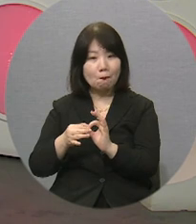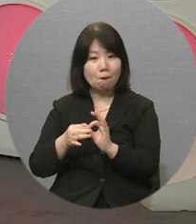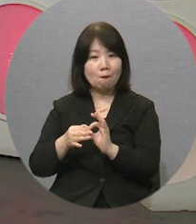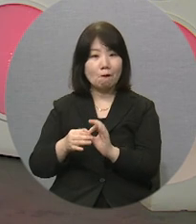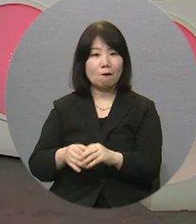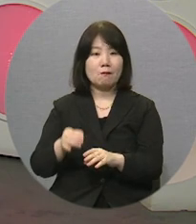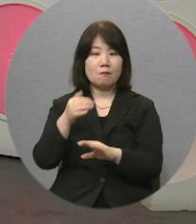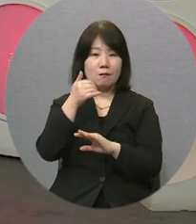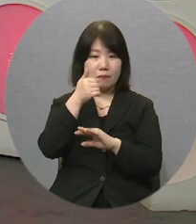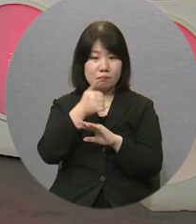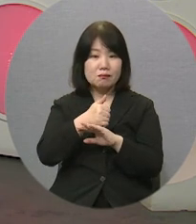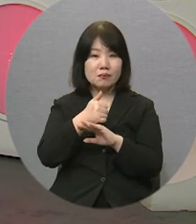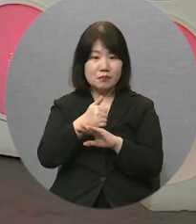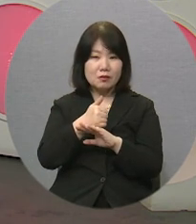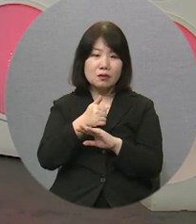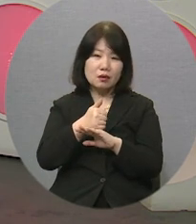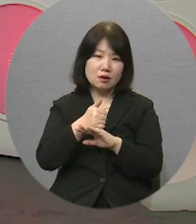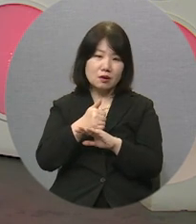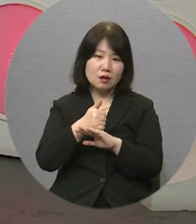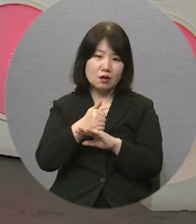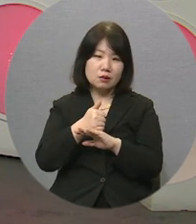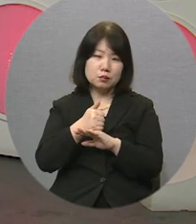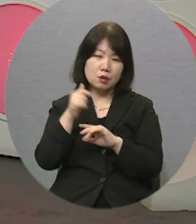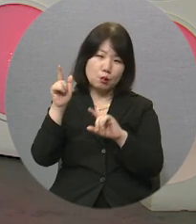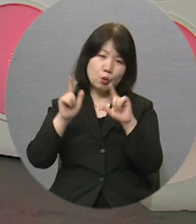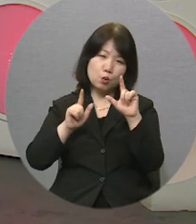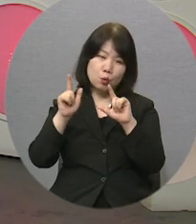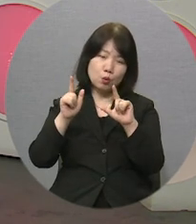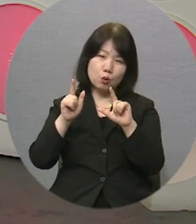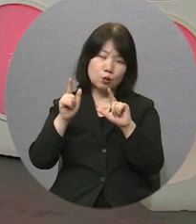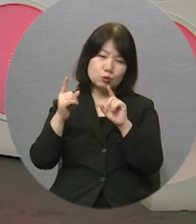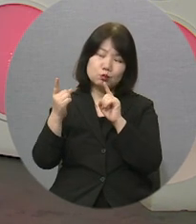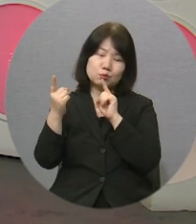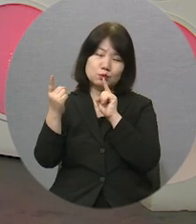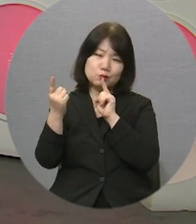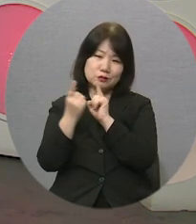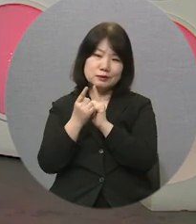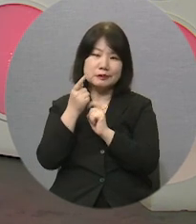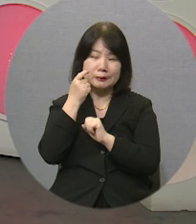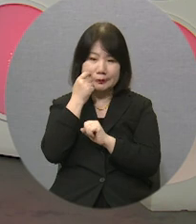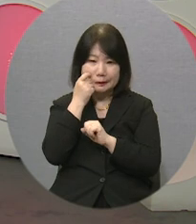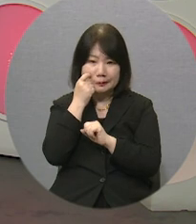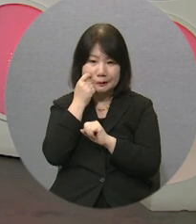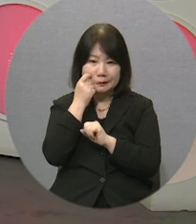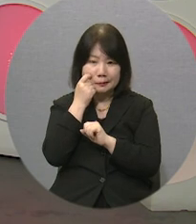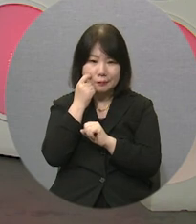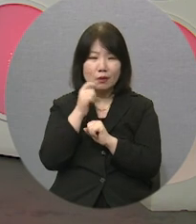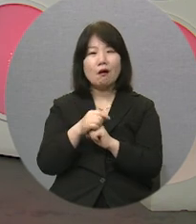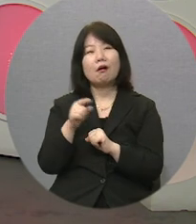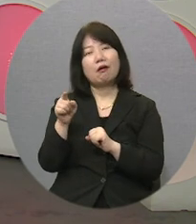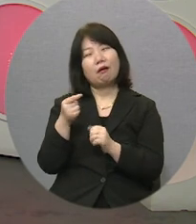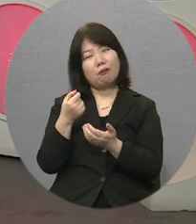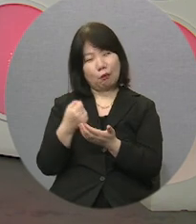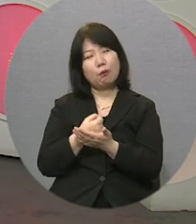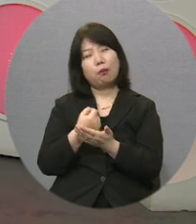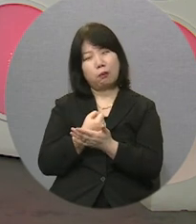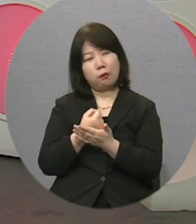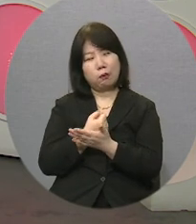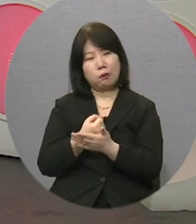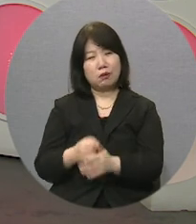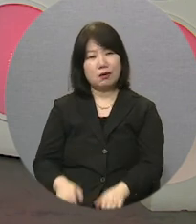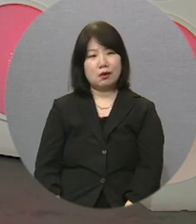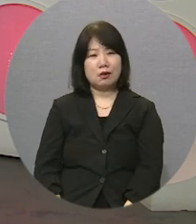아 마지막 그 모습을 보지 못하고 거기에 좀 안타깝네요, 그죠?